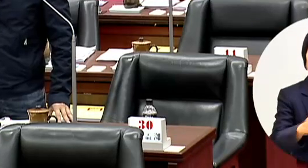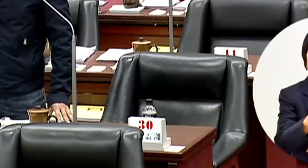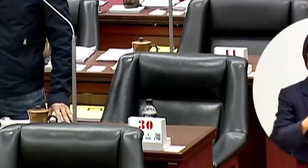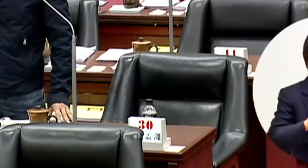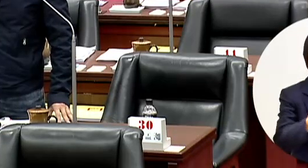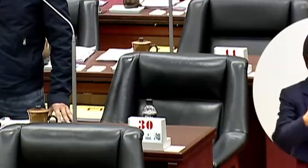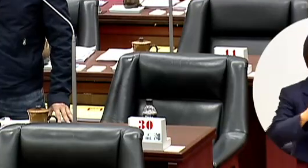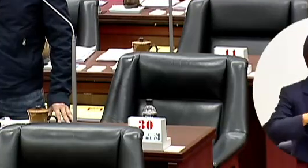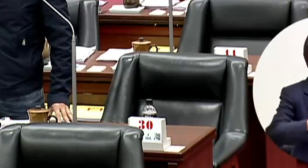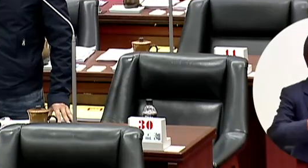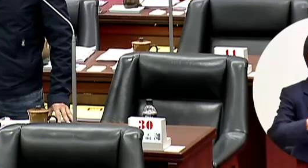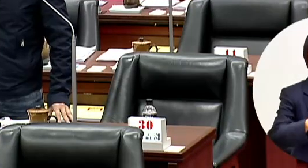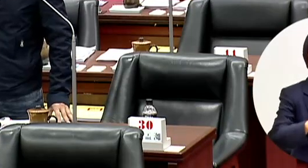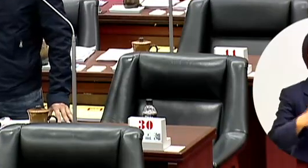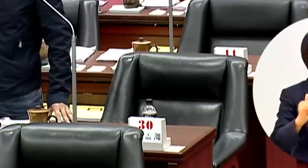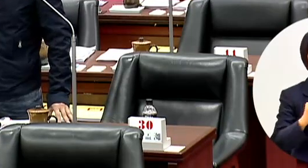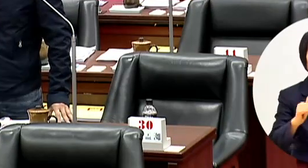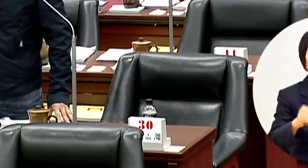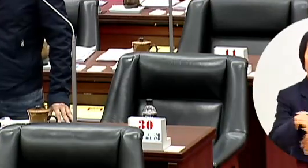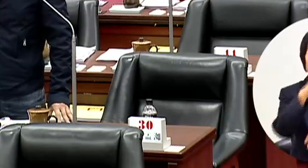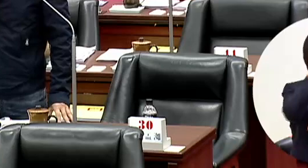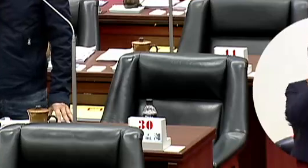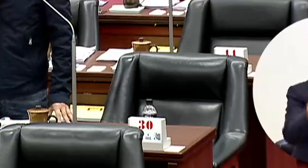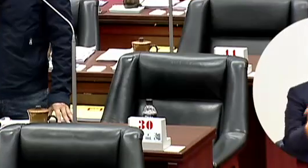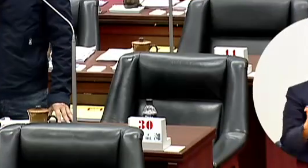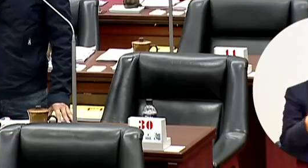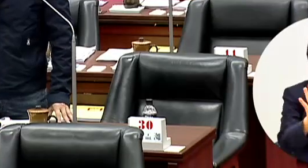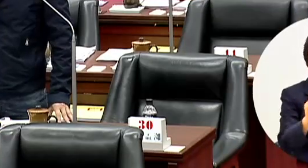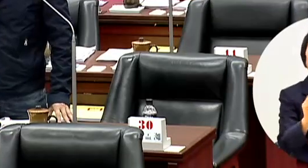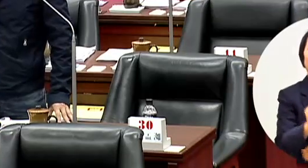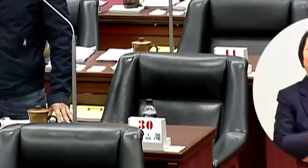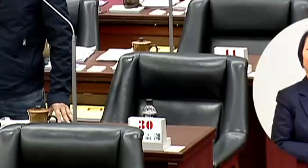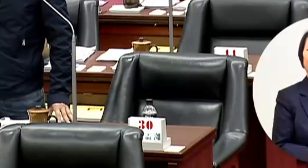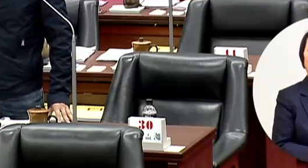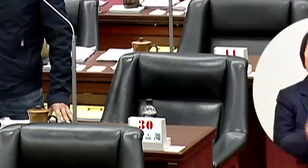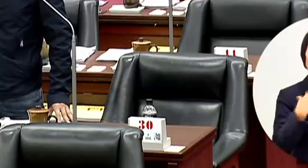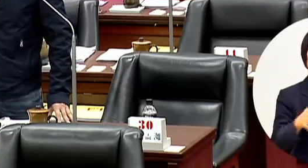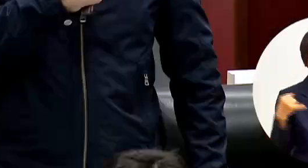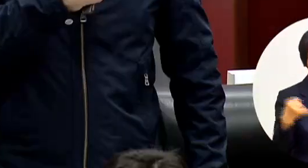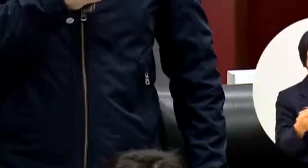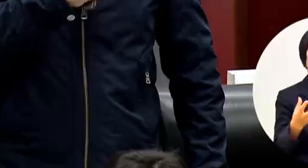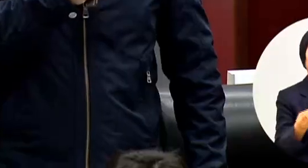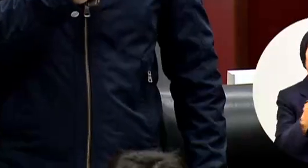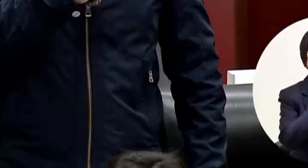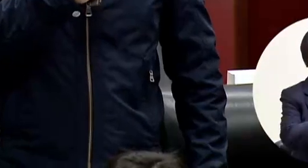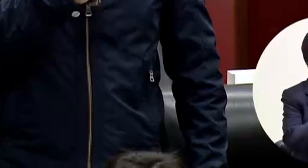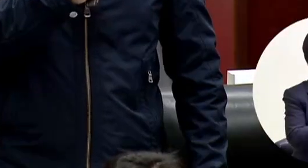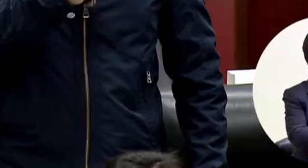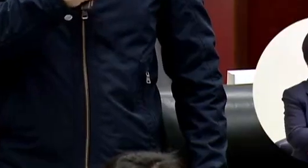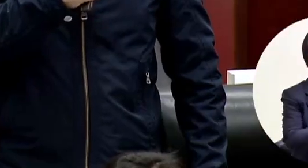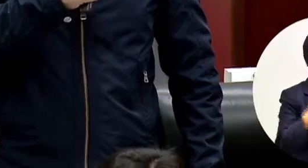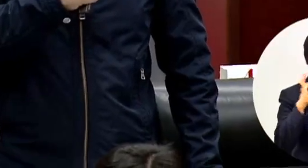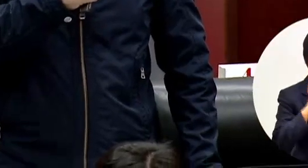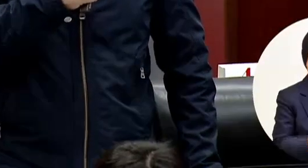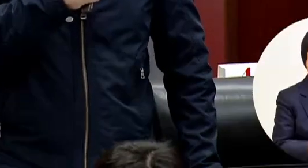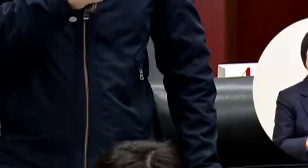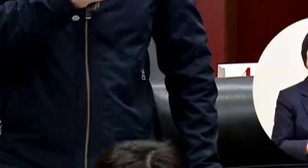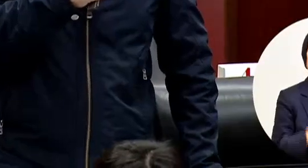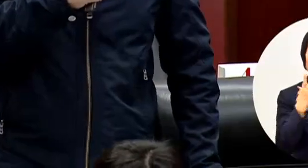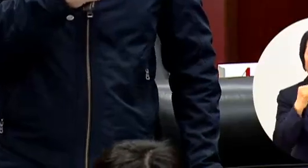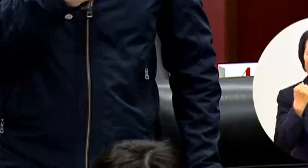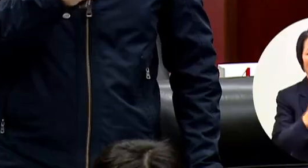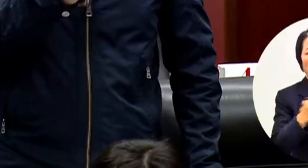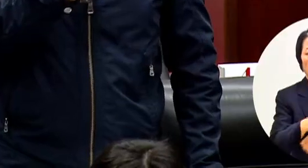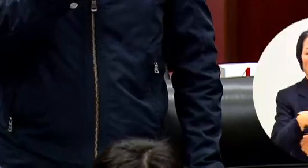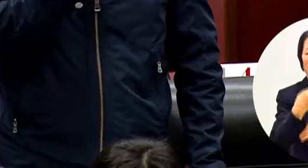好。我们是玩球郎了哈，你做得好，当继续做；做不好，当然换人做。当然也不是做不好，换另